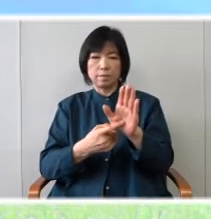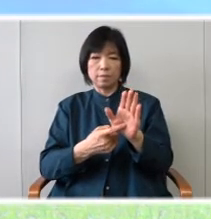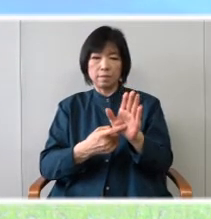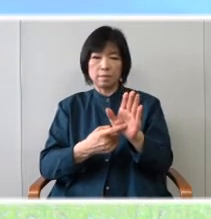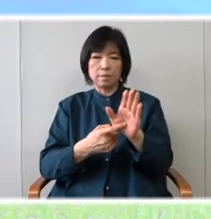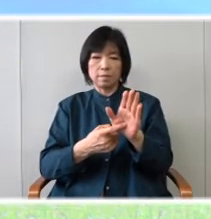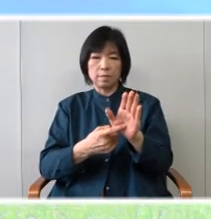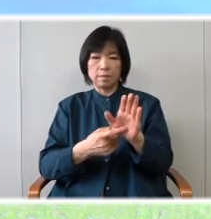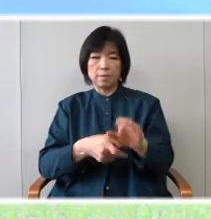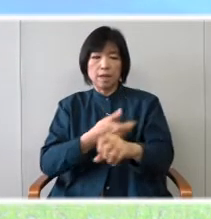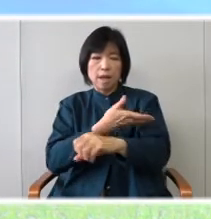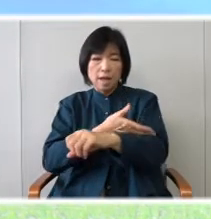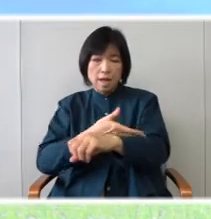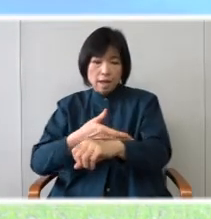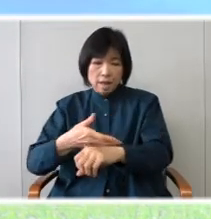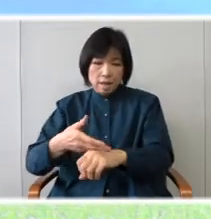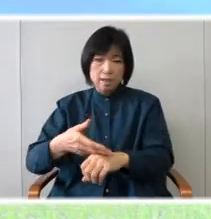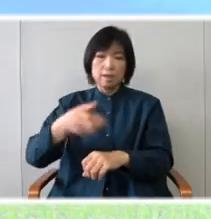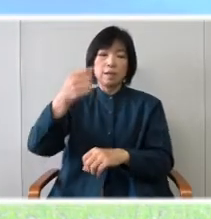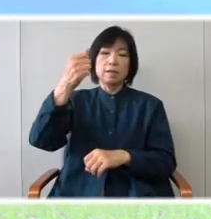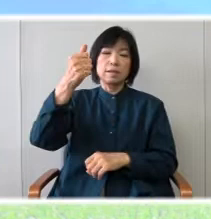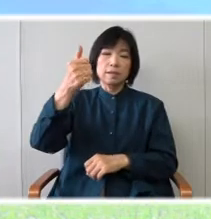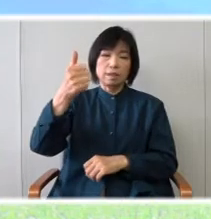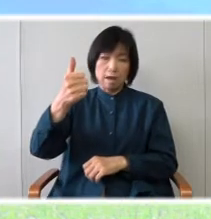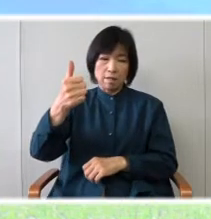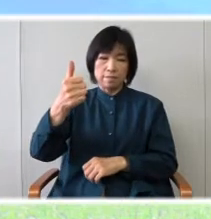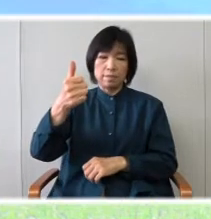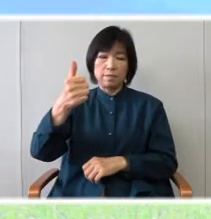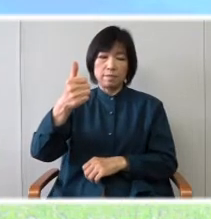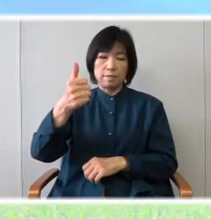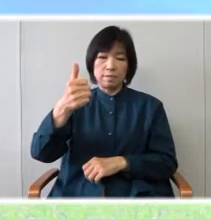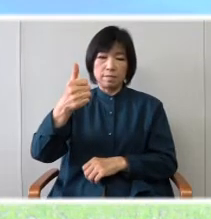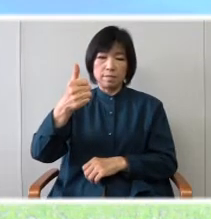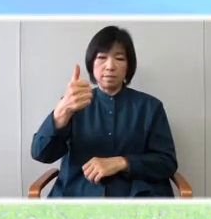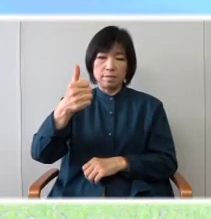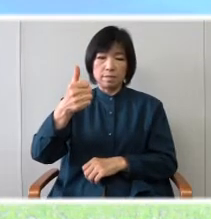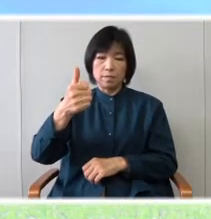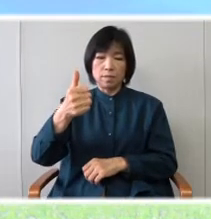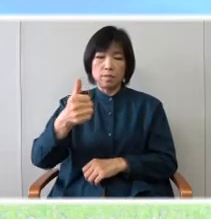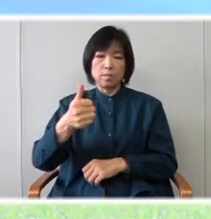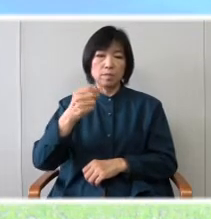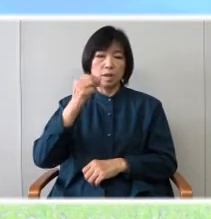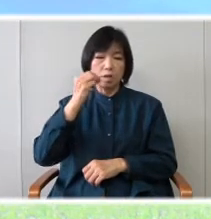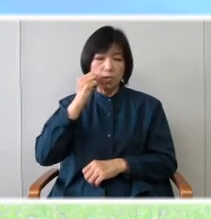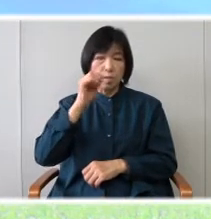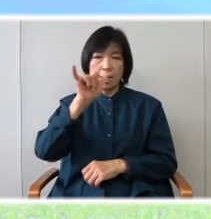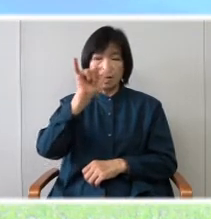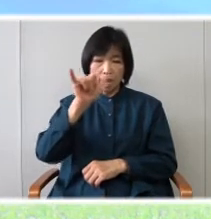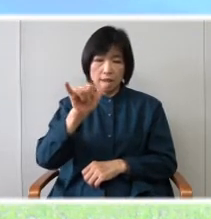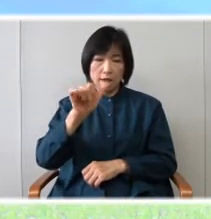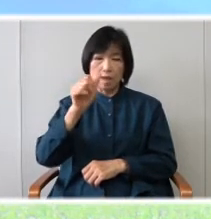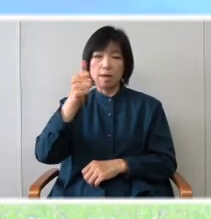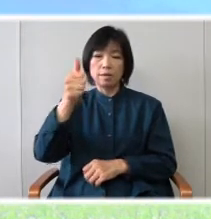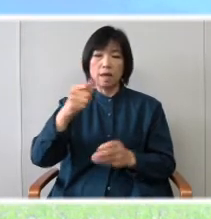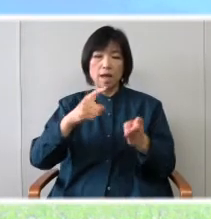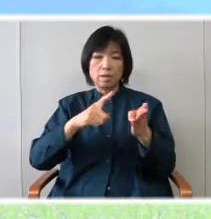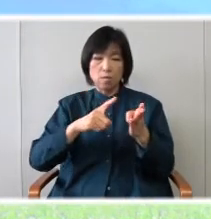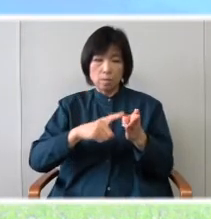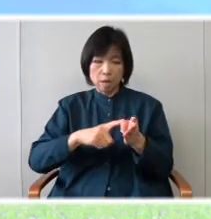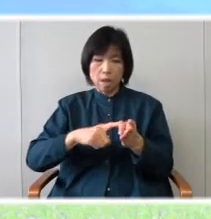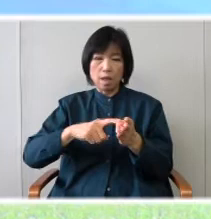後押しをした、まあ、松本楼、梅屋小吉、それからそのフィリピンの独